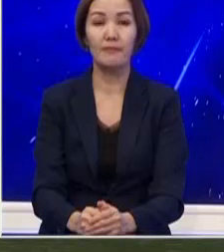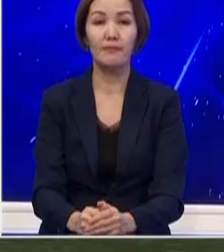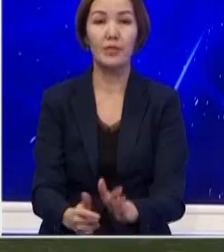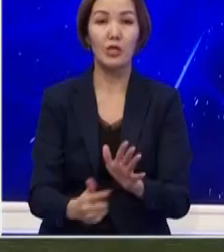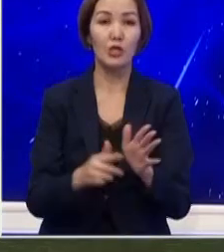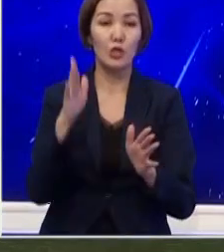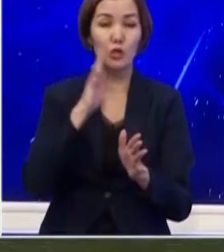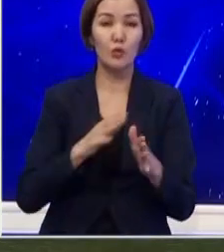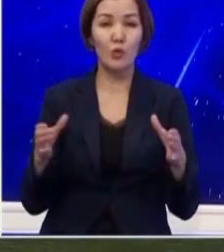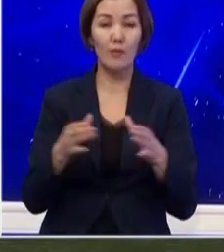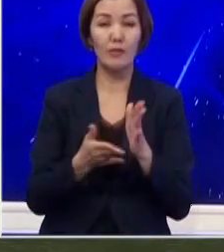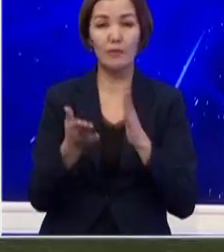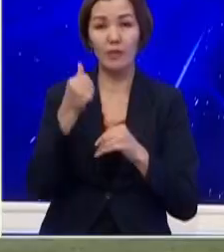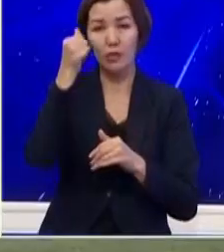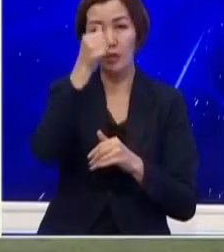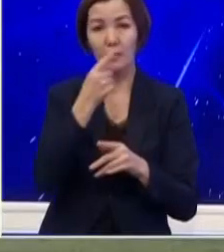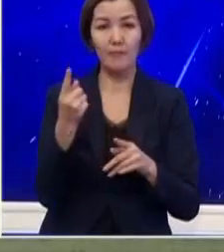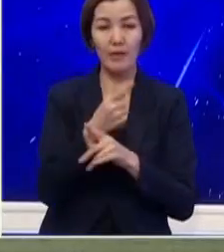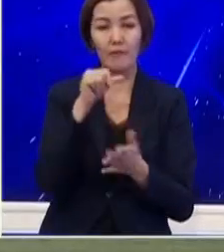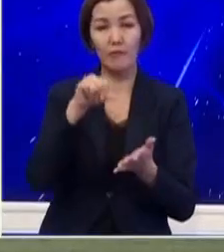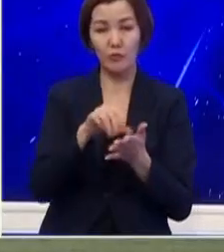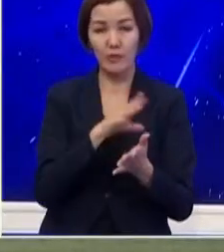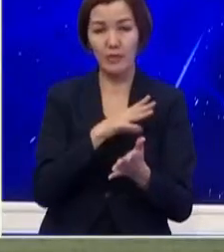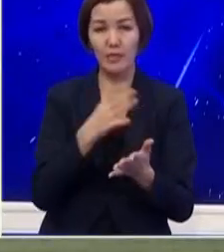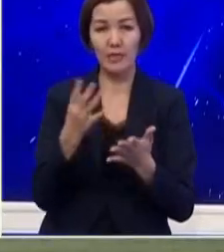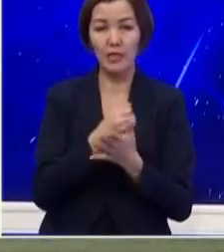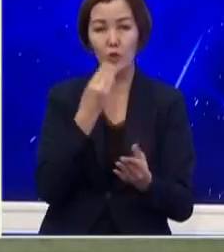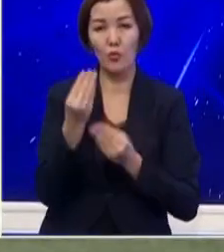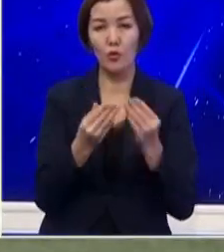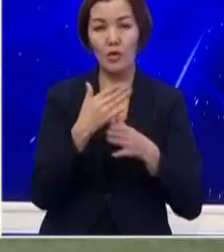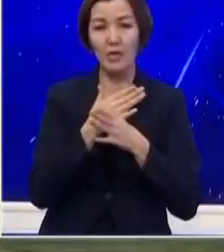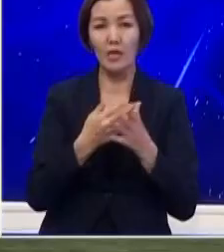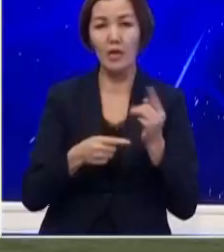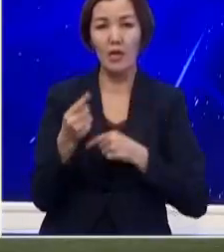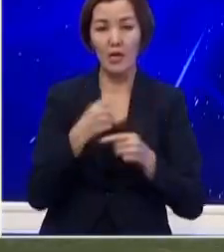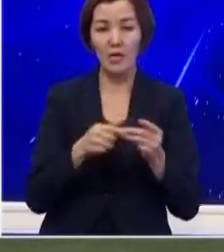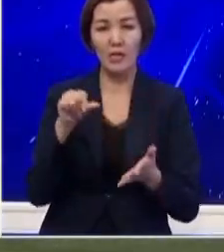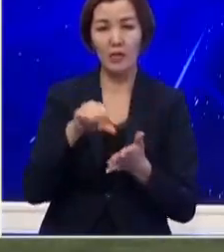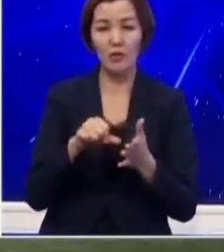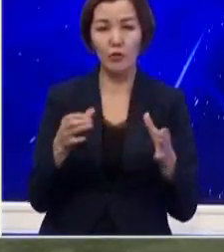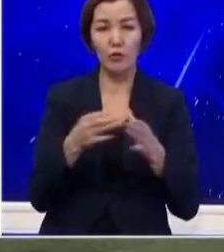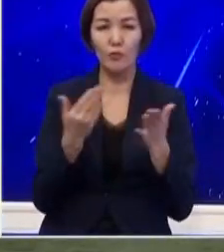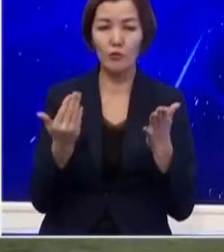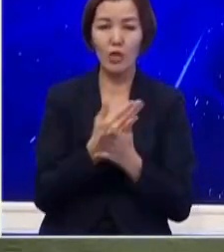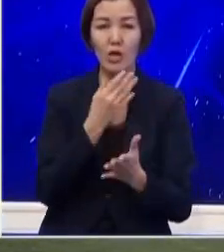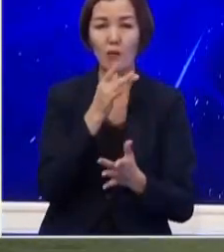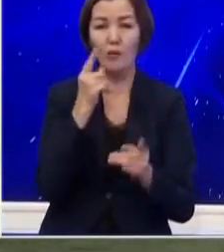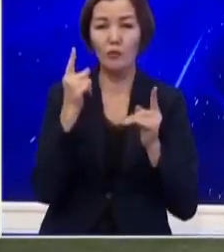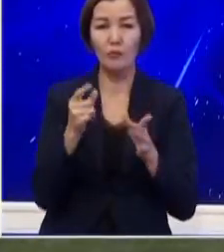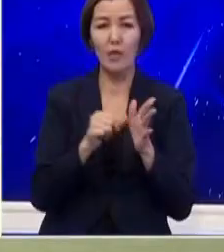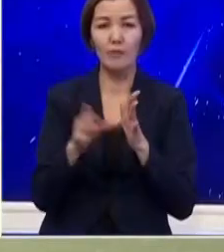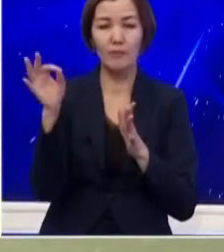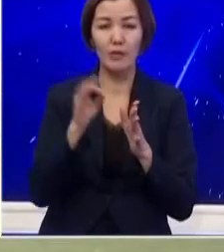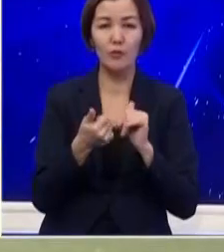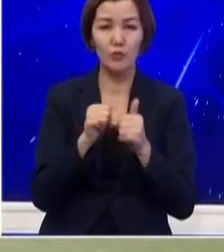Жетісу командасы былтыр бірінші лигада өнер көрсеткен. Сәтті ойынның арқасында бұл премьер лигаға қайта оралып отыр. Клуб құрамы жаңа маусымда 60%-ға